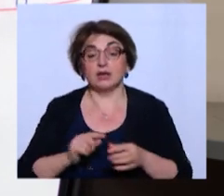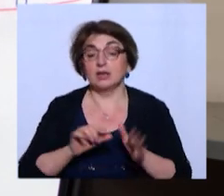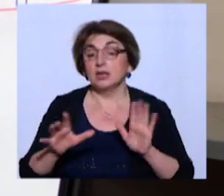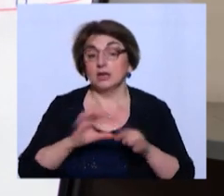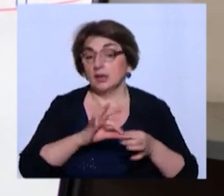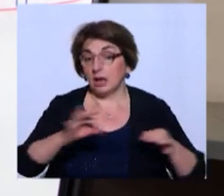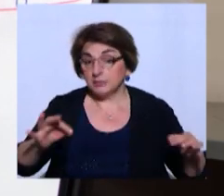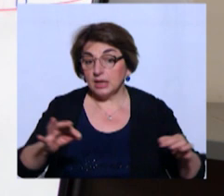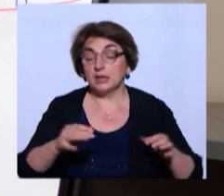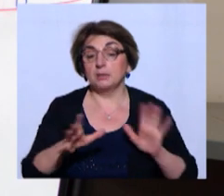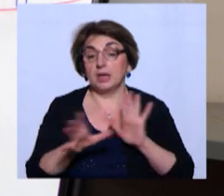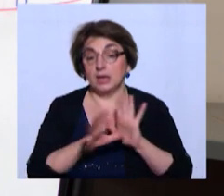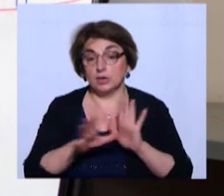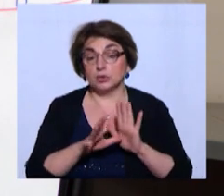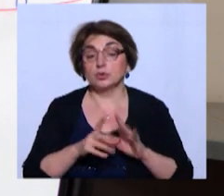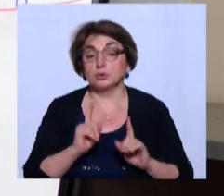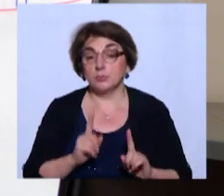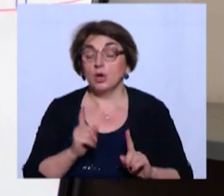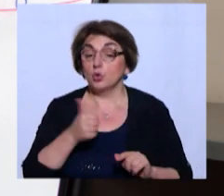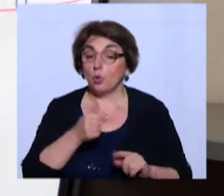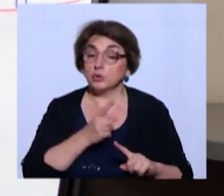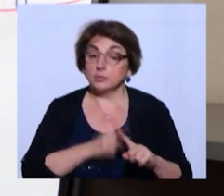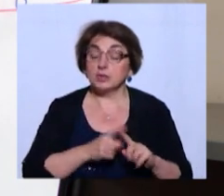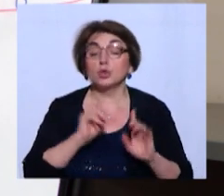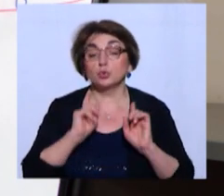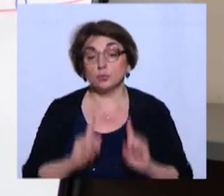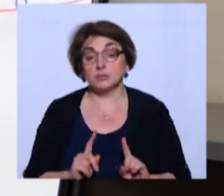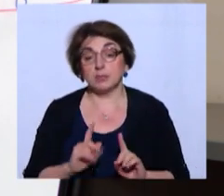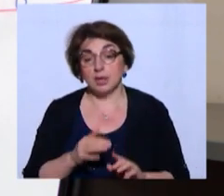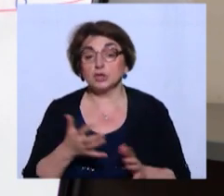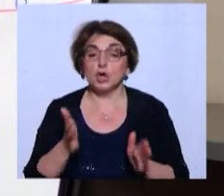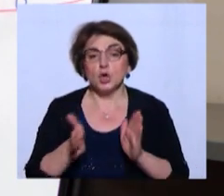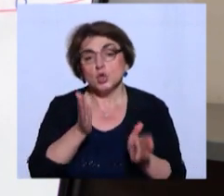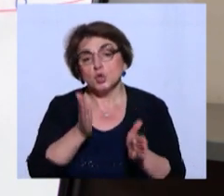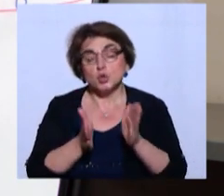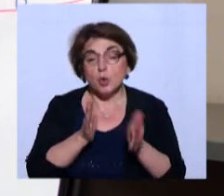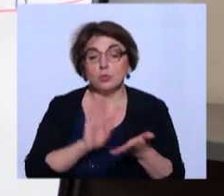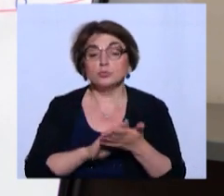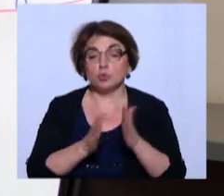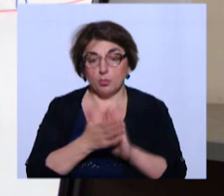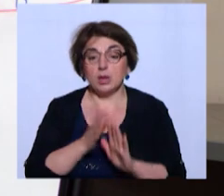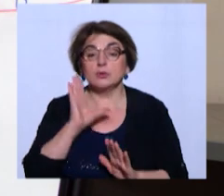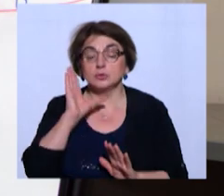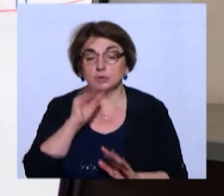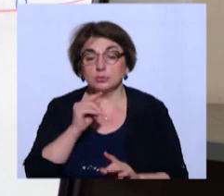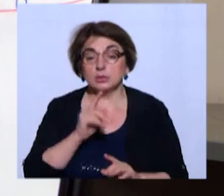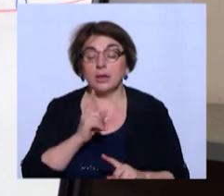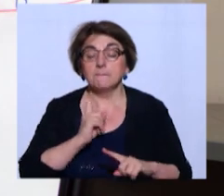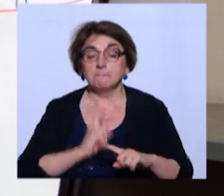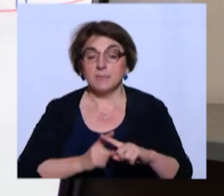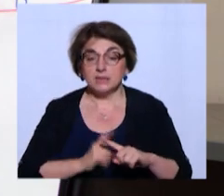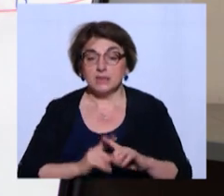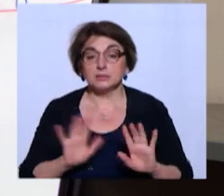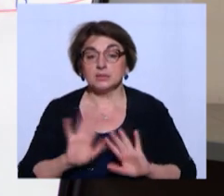ნახევარგამტარები, ანუ არც ისე კარგად ატარებენ ელექტროდენს როგორც მეტალები, თუმცა რაღაც შუალედური მდგომარეობა უჭირავთ მეტალებსა